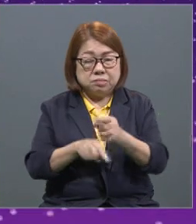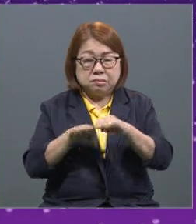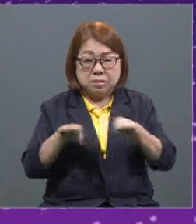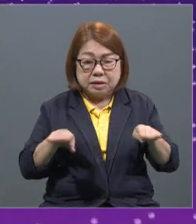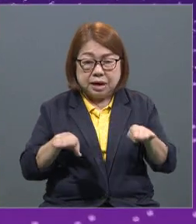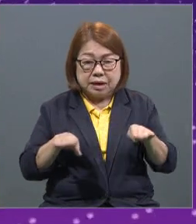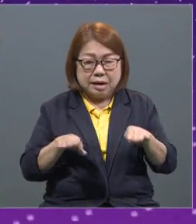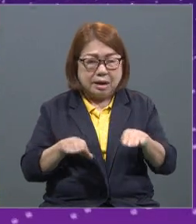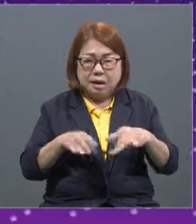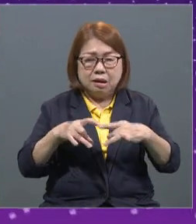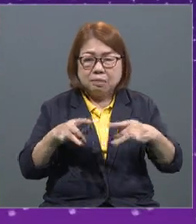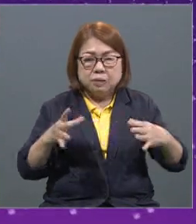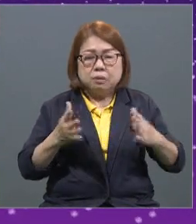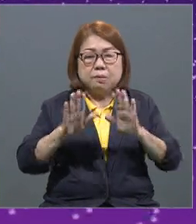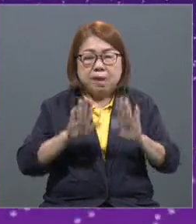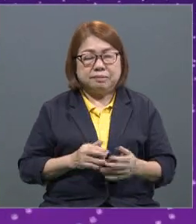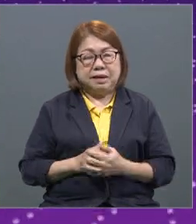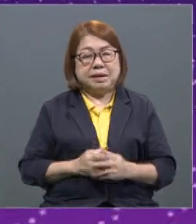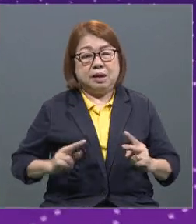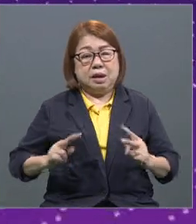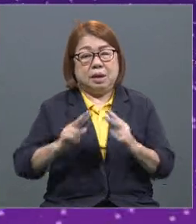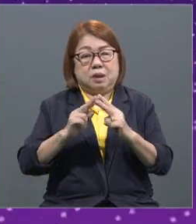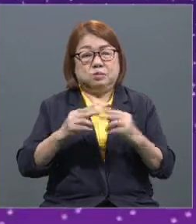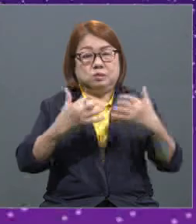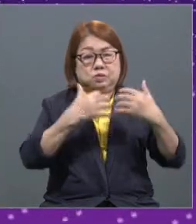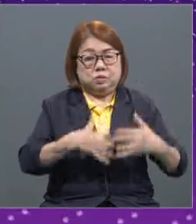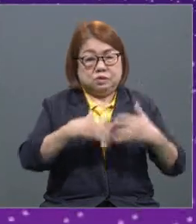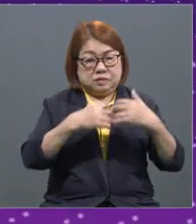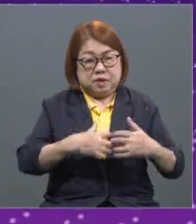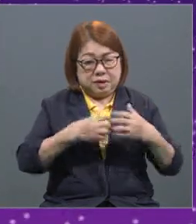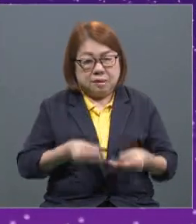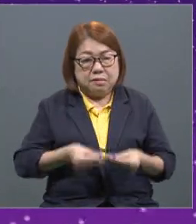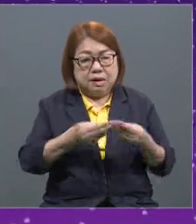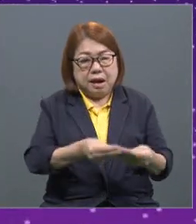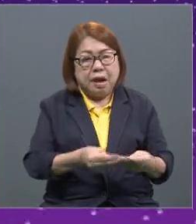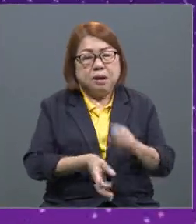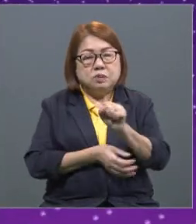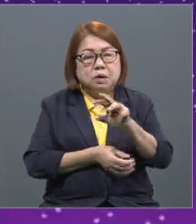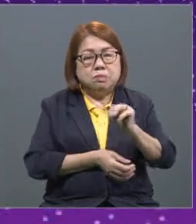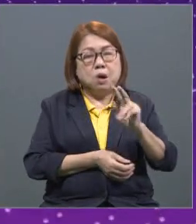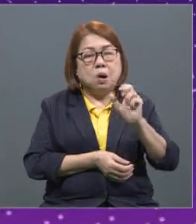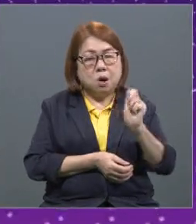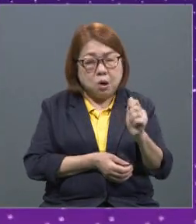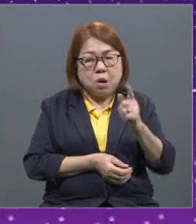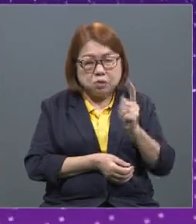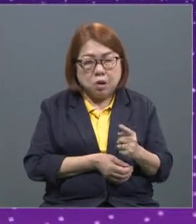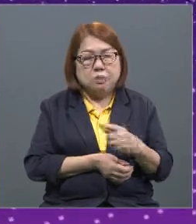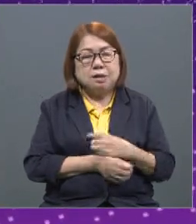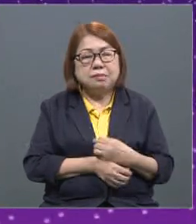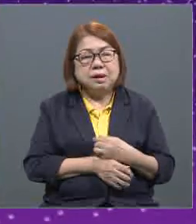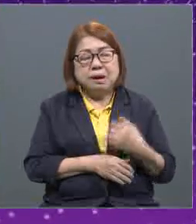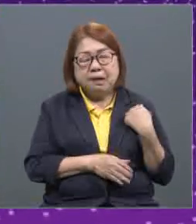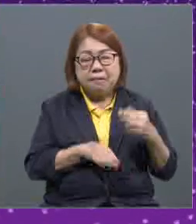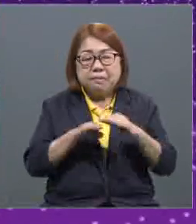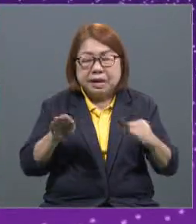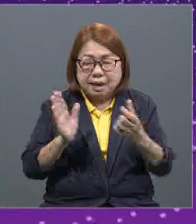ตกมาตรฐานนะครับเพราะฉะนั้นทางกระทรวงอุตสาหกรรมนะครับยังได้มอบหมายให้ทางสมอนะครับไปเร่งกำหนดมาตรฐานเพื่อรับรองอุตสาหกรรม